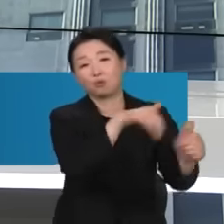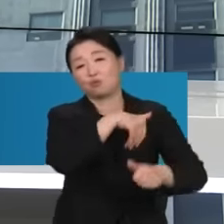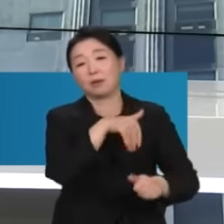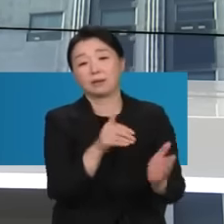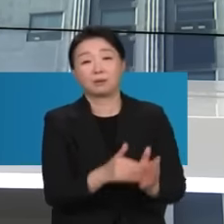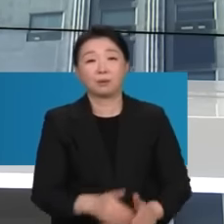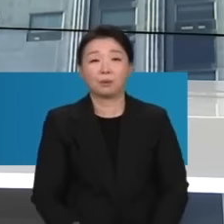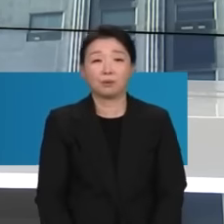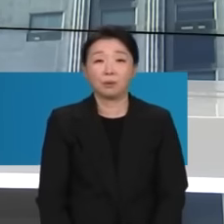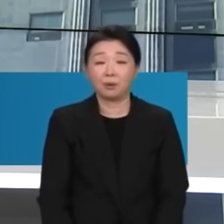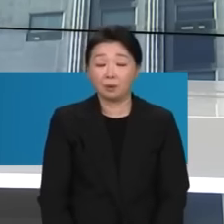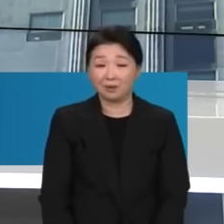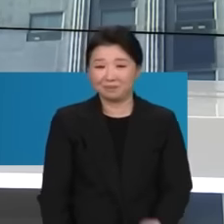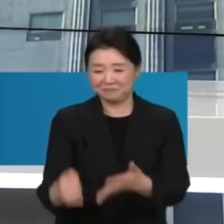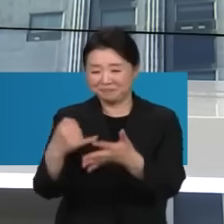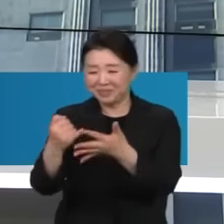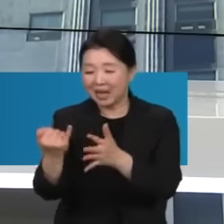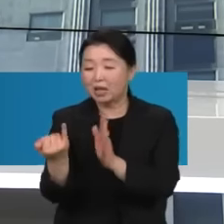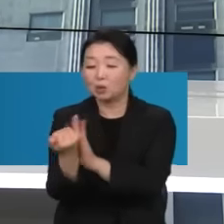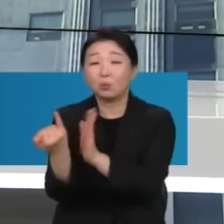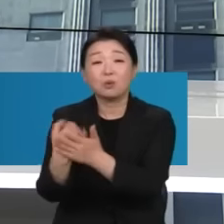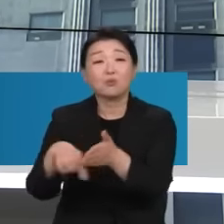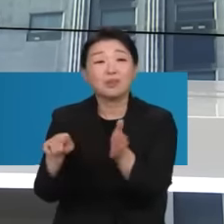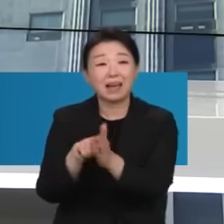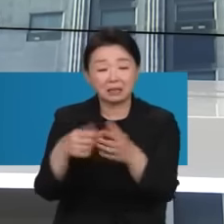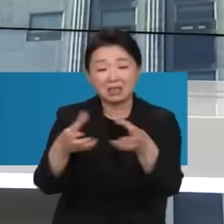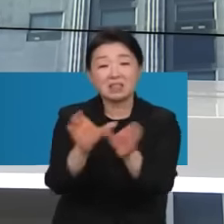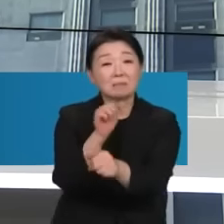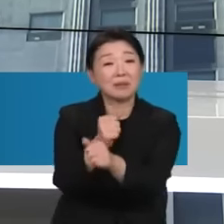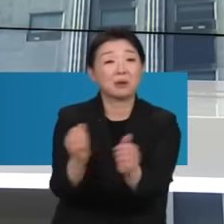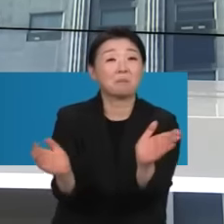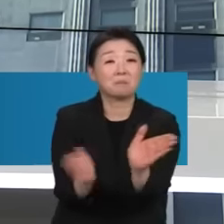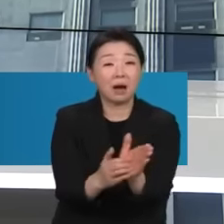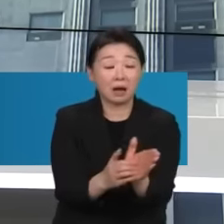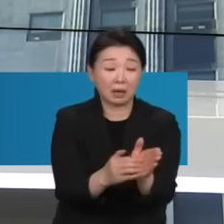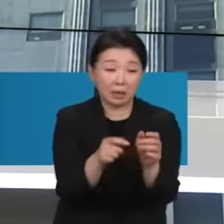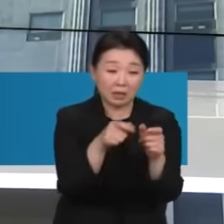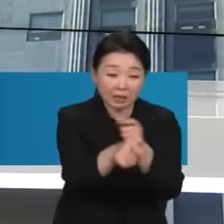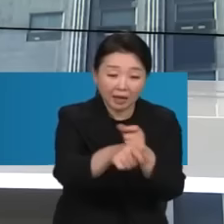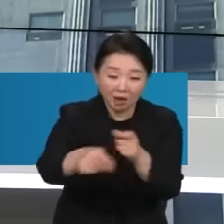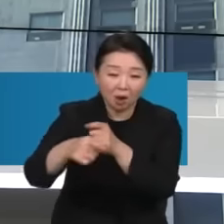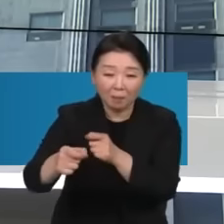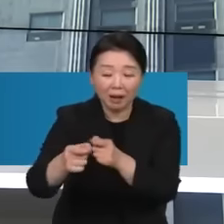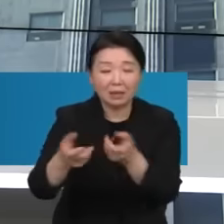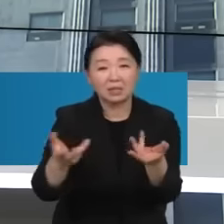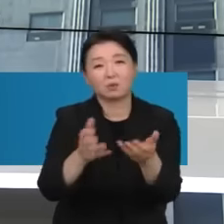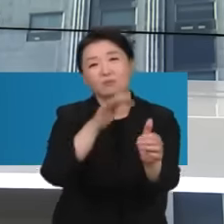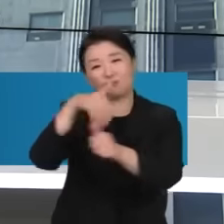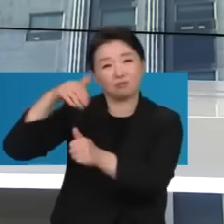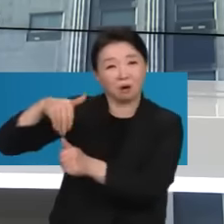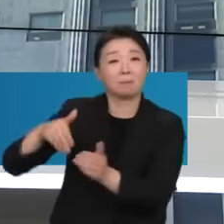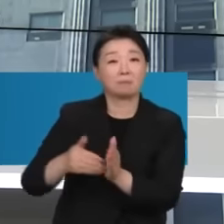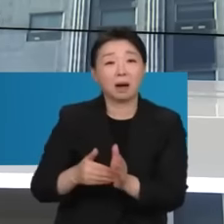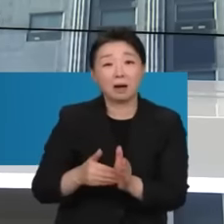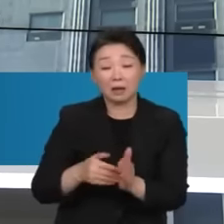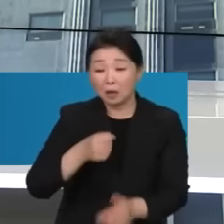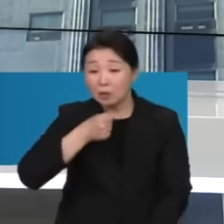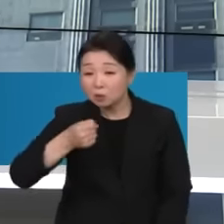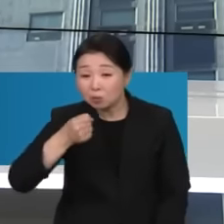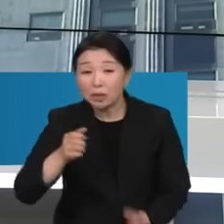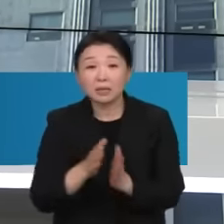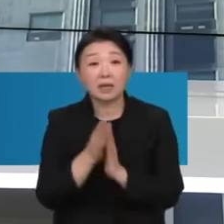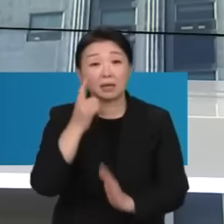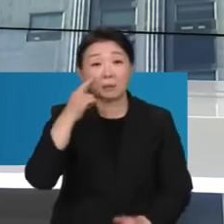제기됐습니다. 회장 딸을 돕기 위한 별도의 TF팀을 꾸리고 계열사 직원들을 차출한 건데 저희가 취재를 시작하자